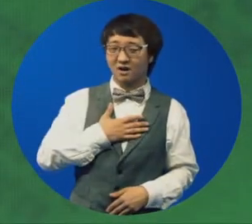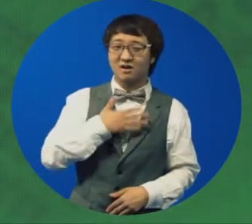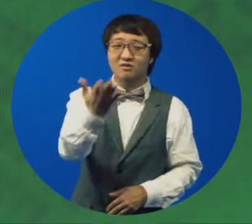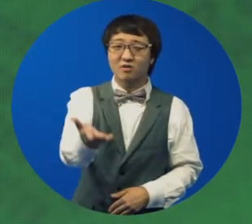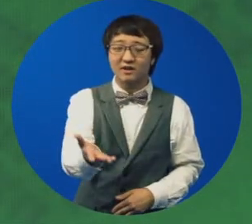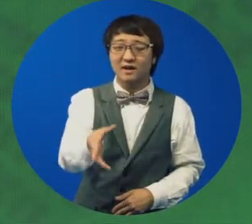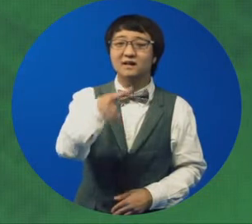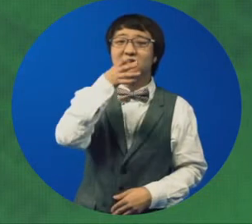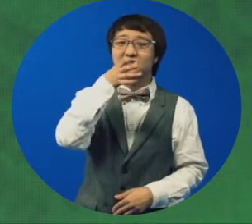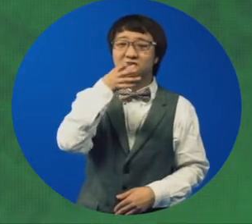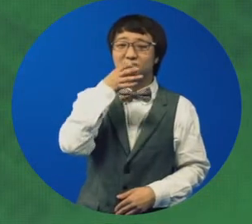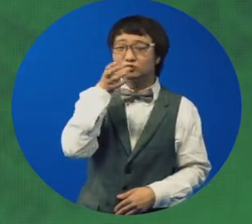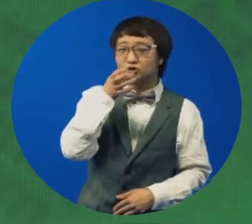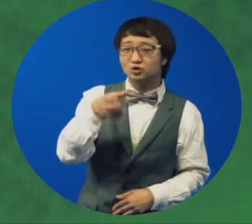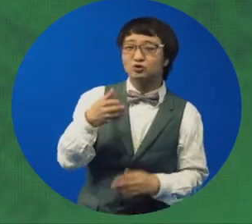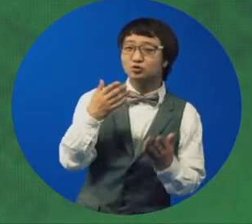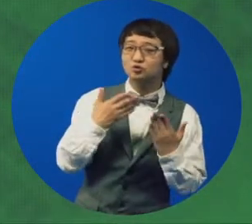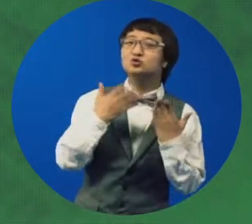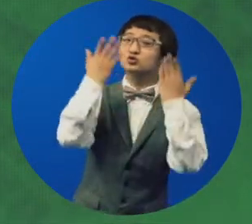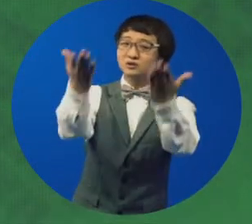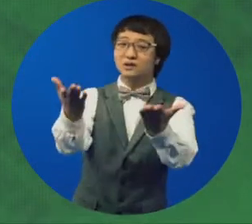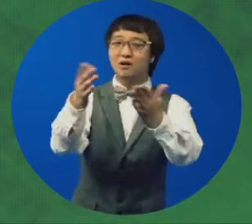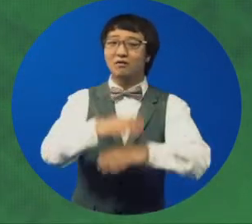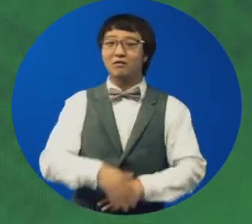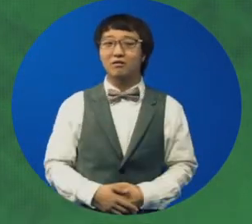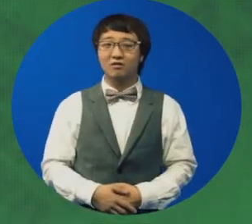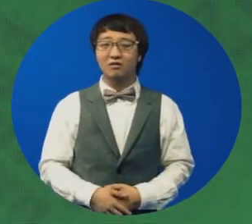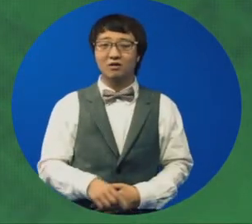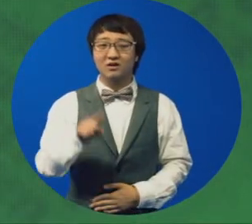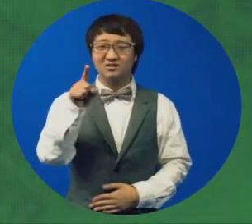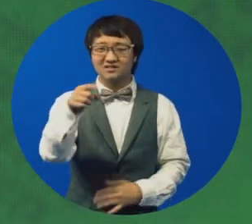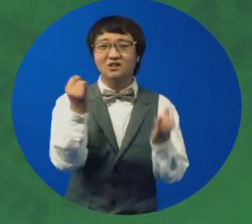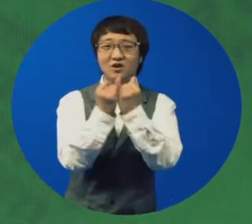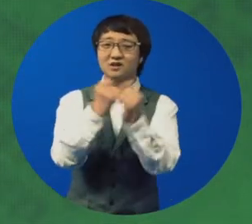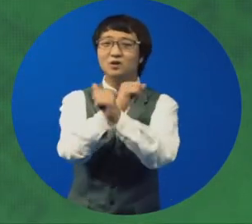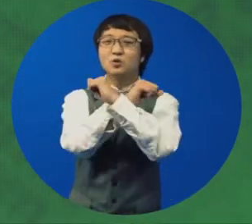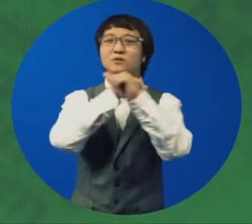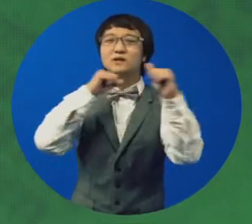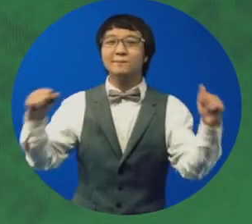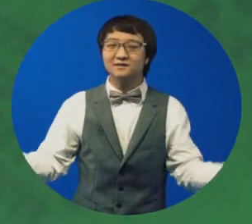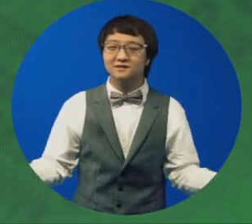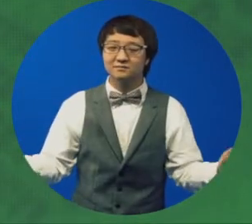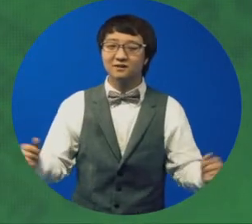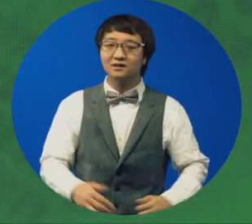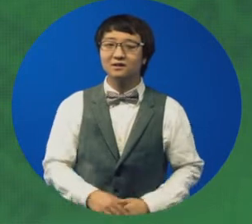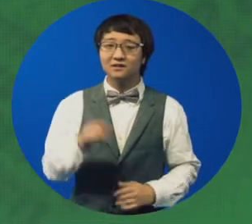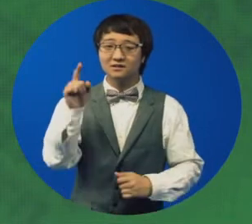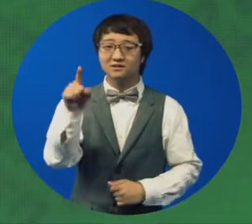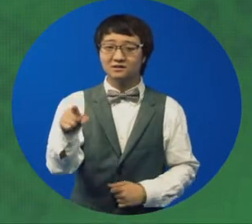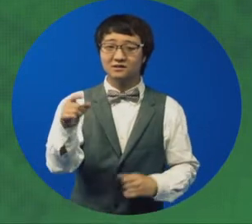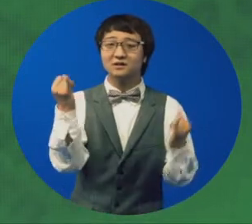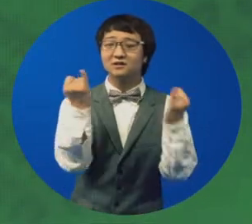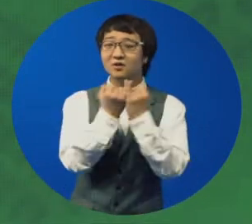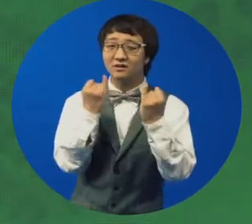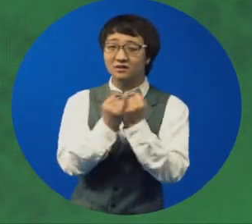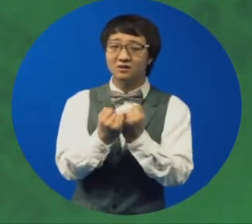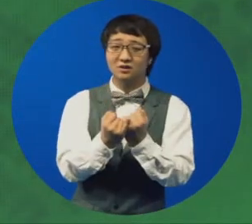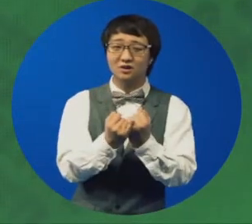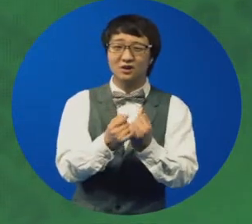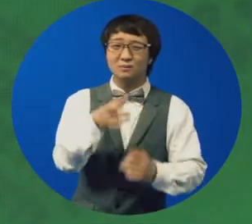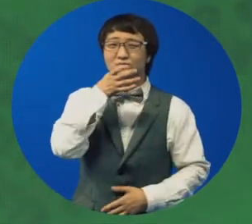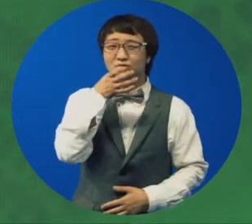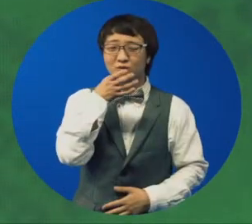여인의 모든 것을 아시는 주님께서 그 여인을 용납하셨습니다. 그 순간 여인은 물동이를